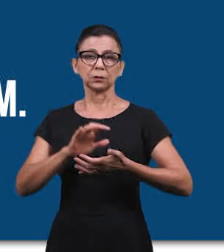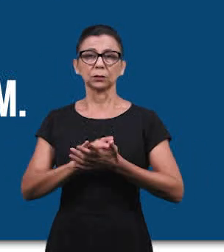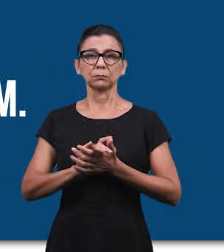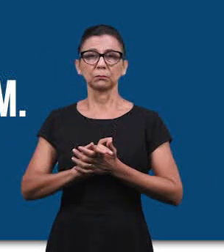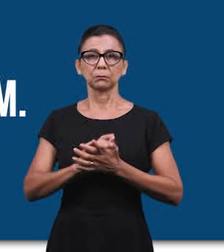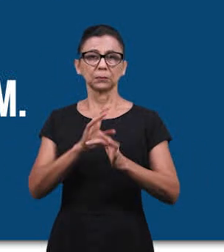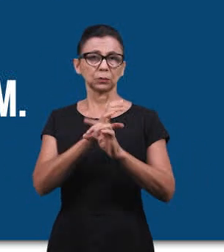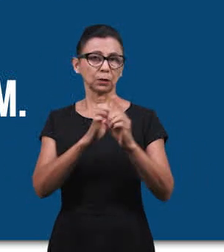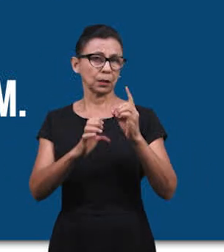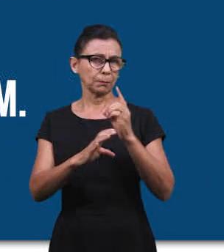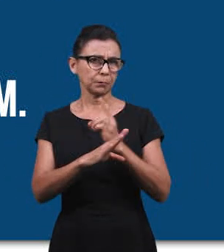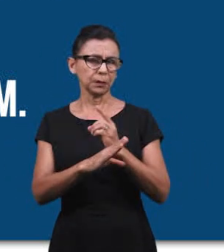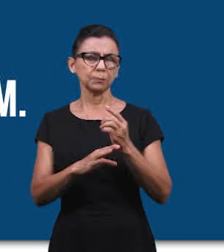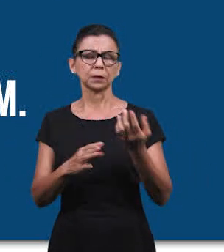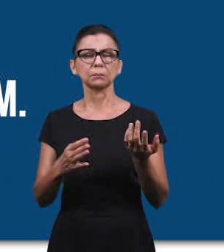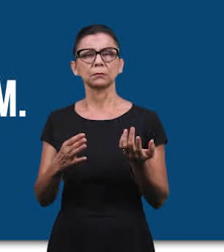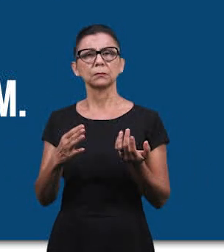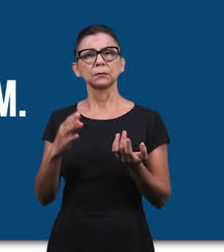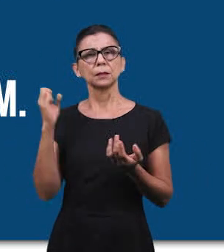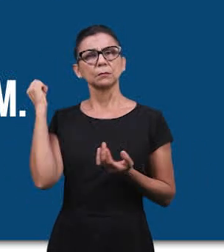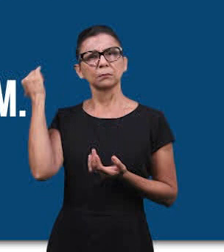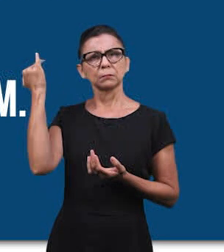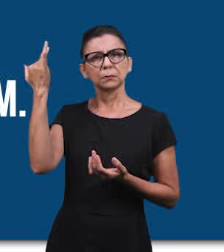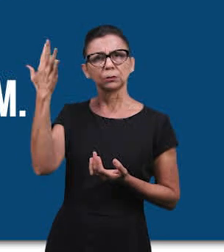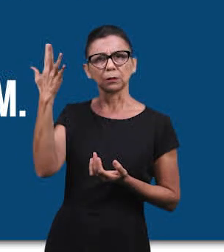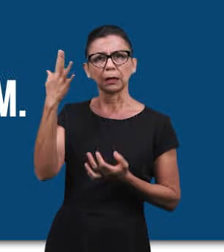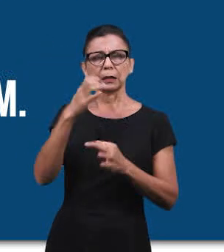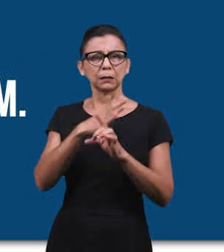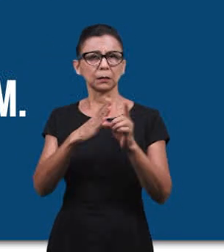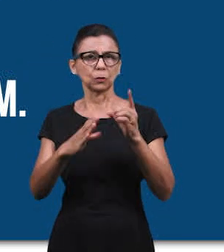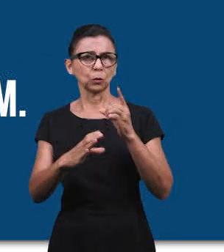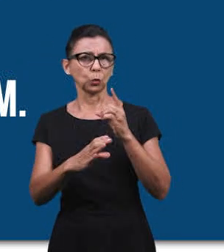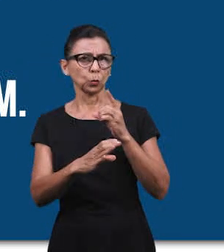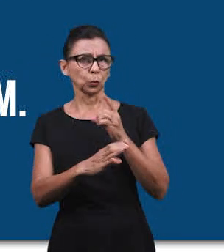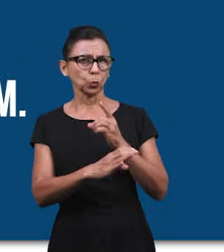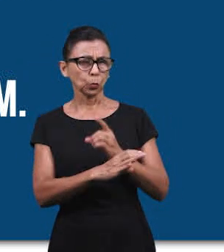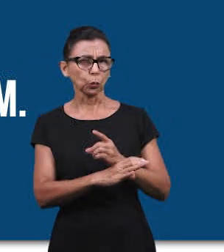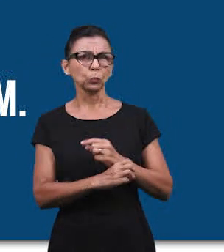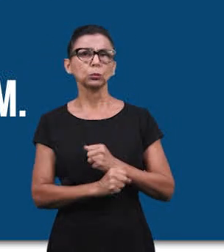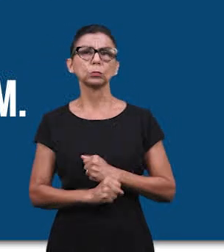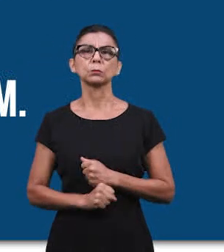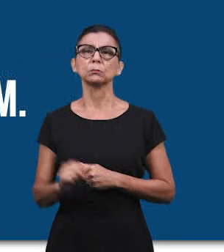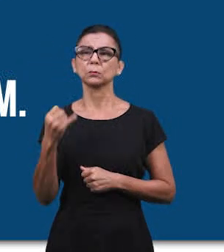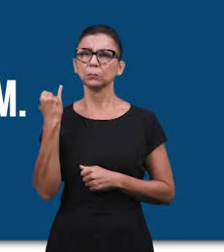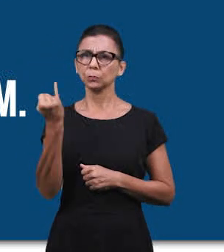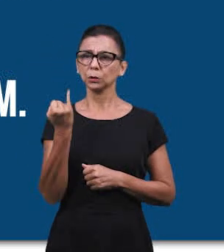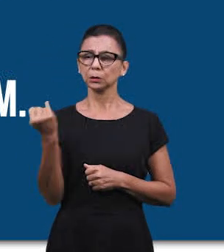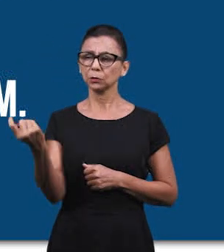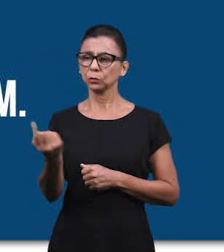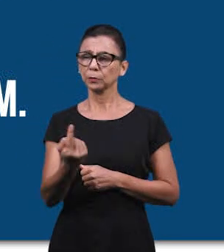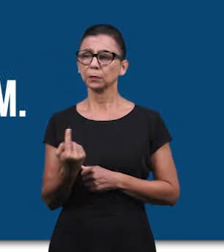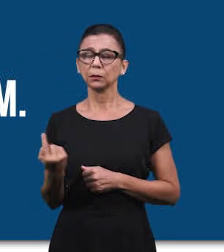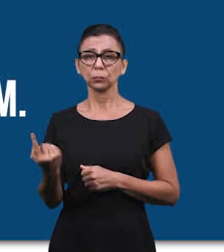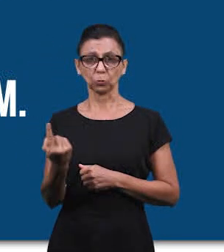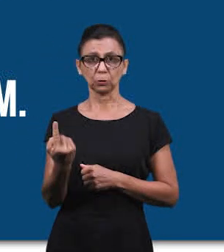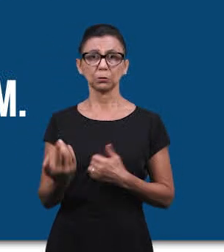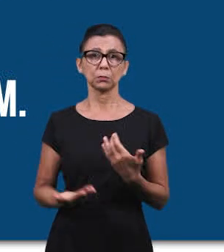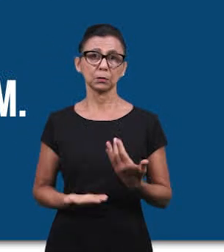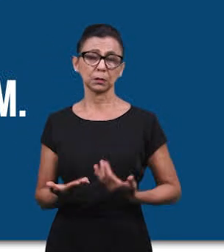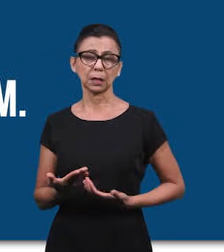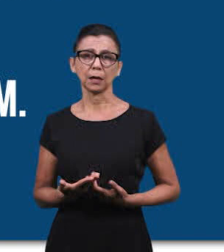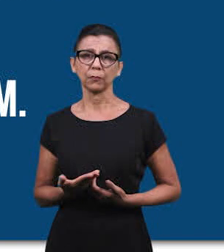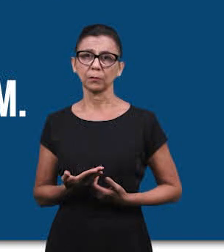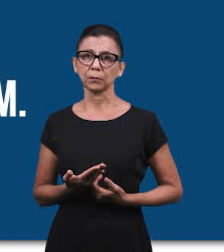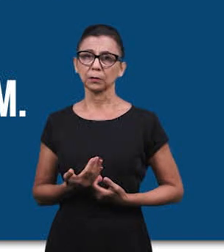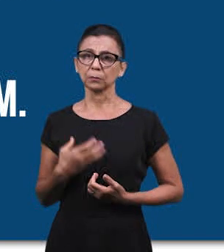библейскую школу, радио Манаим, богослужения рассветные, которые являются большим благословением. И я